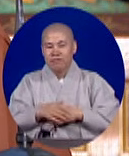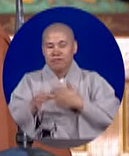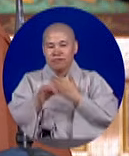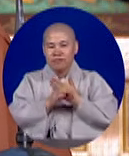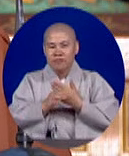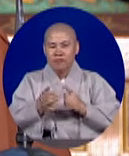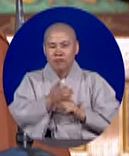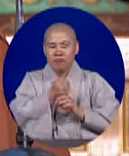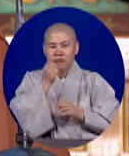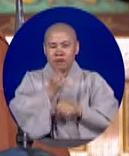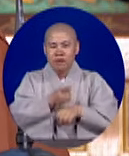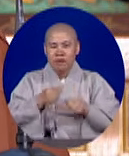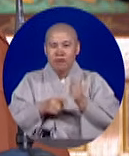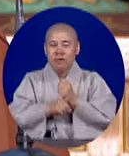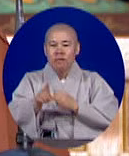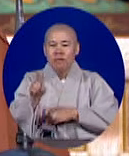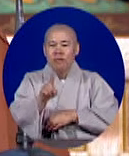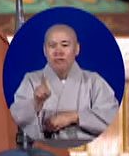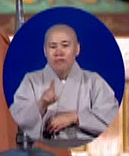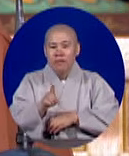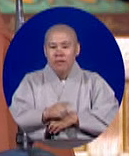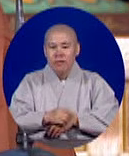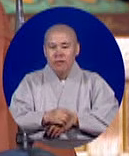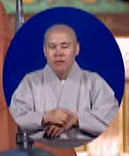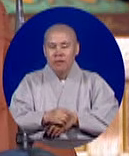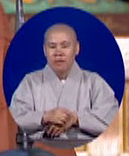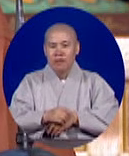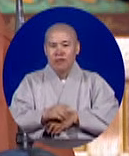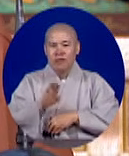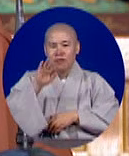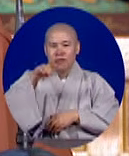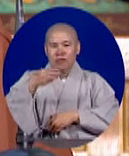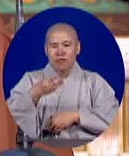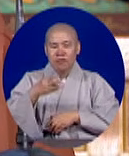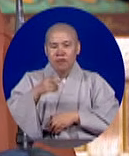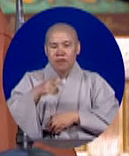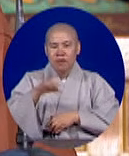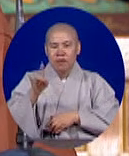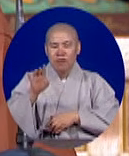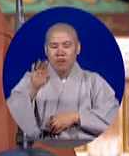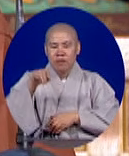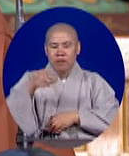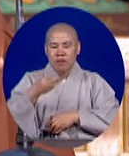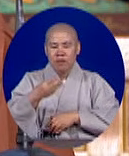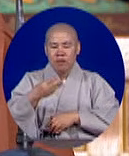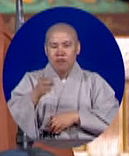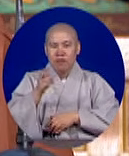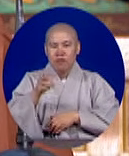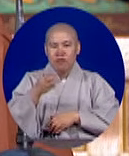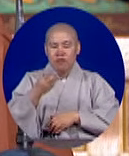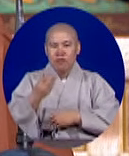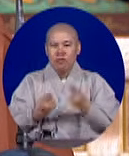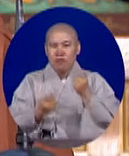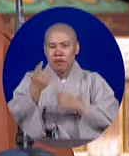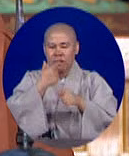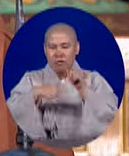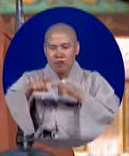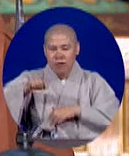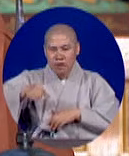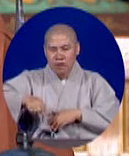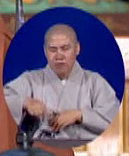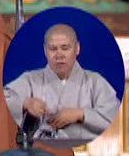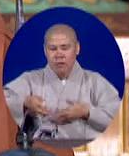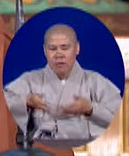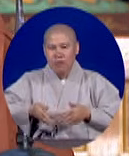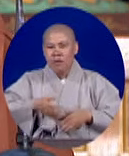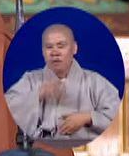그럼 불성은 뭐냐? 이건 불생불멸 이거보다도 더 깊이 들어가서